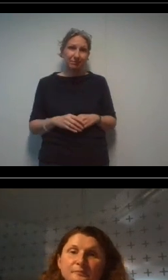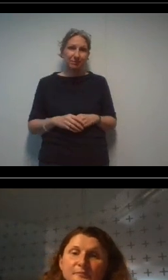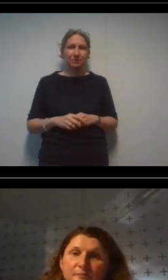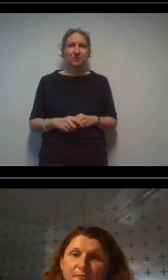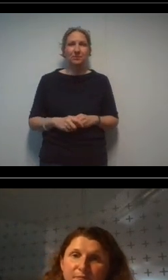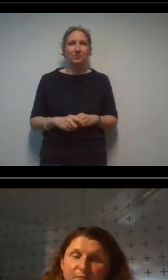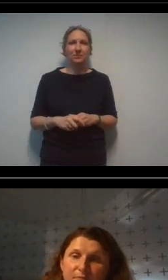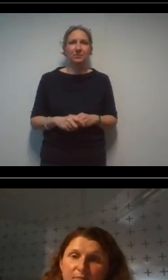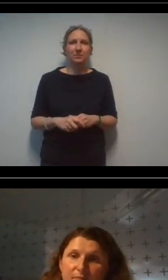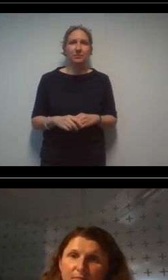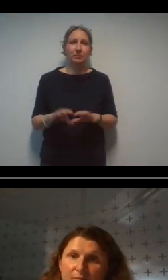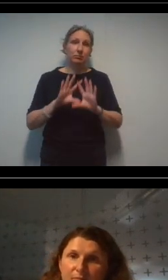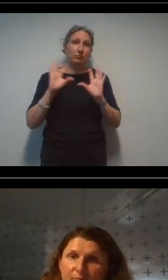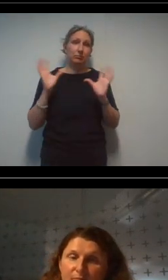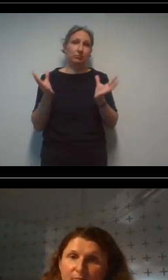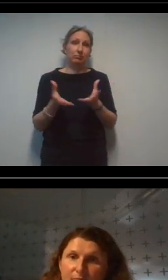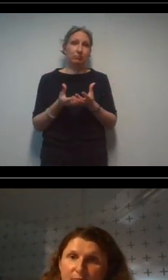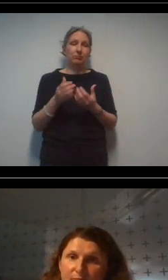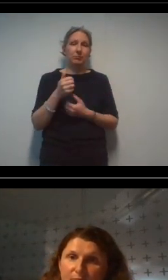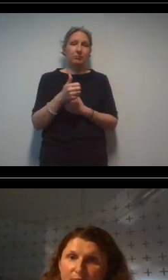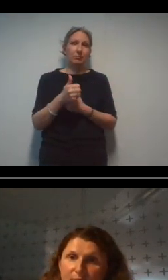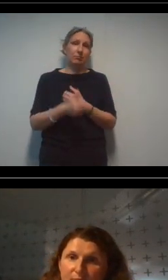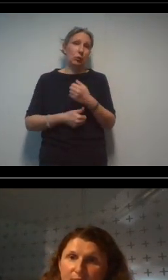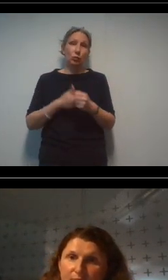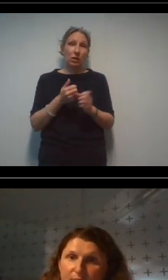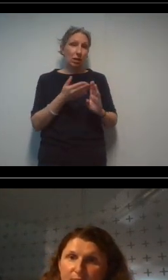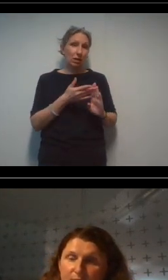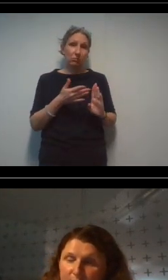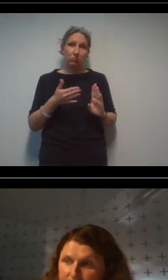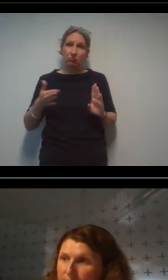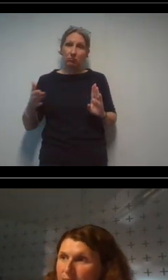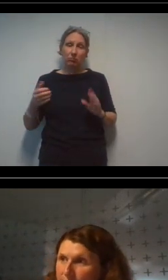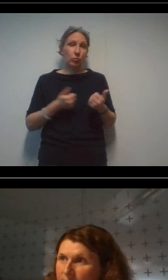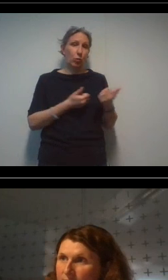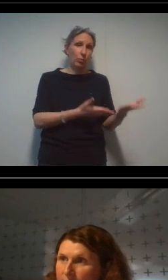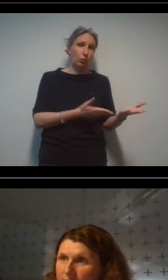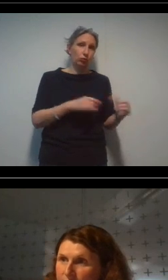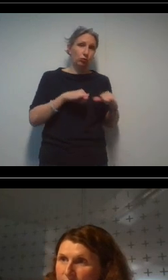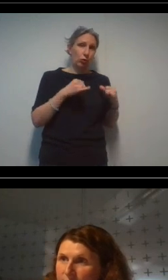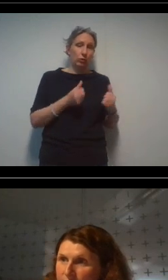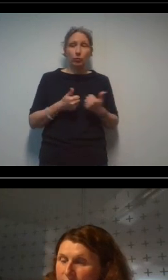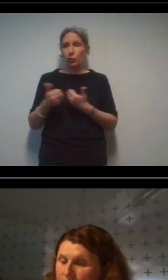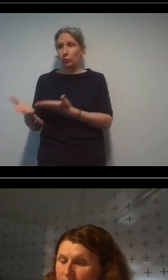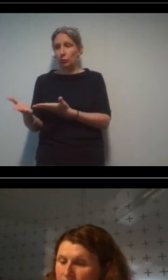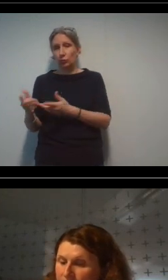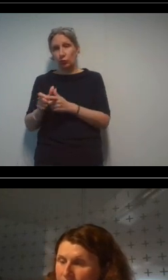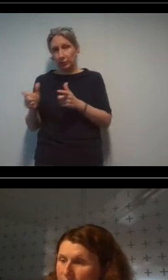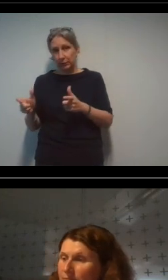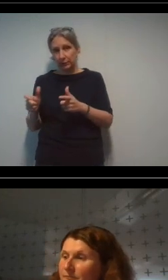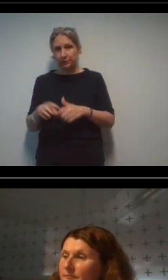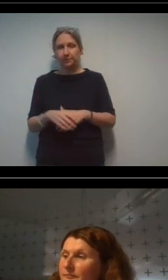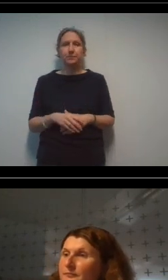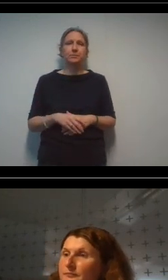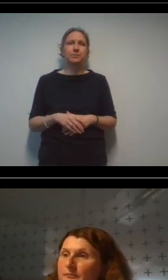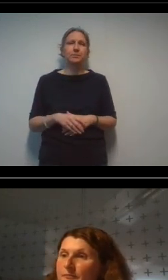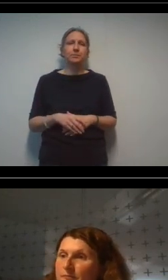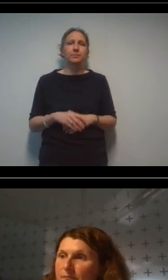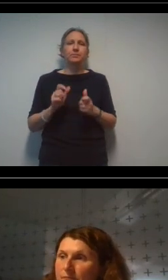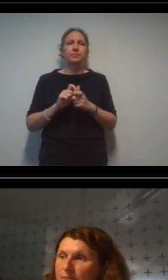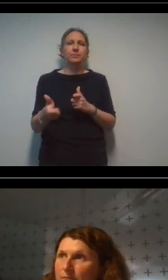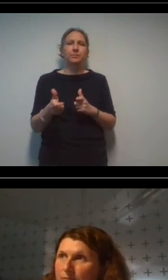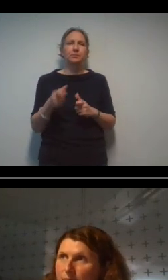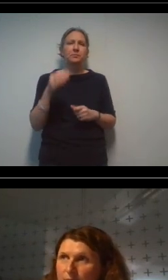Donc ça, c'est tout ce qu'on fait tout au long de l'année. Est-ce qu'on peut proposer tant aux jeunes qu'aux entreprises? Et pour venir aux slides suivantes,